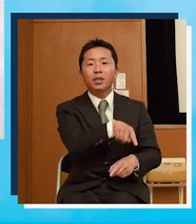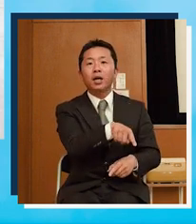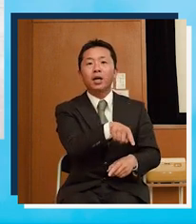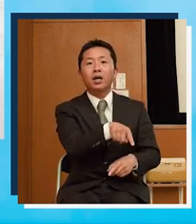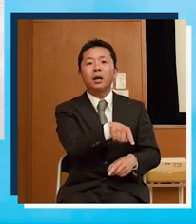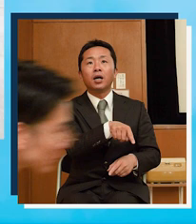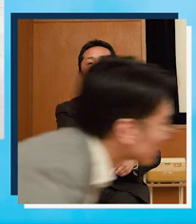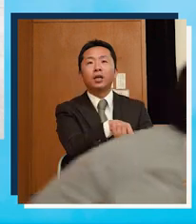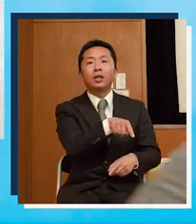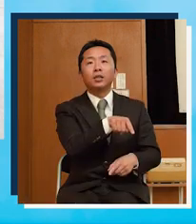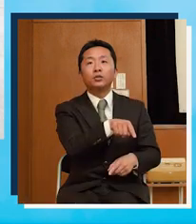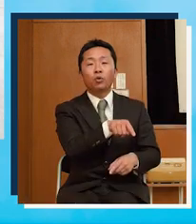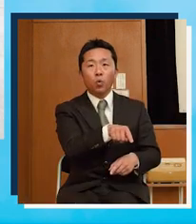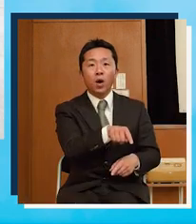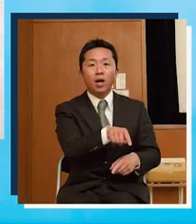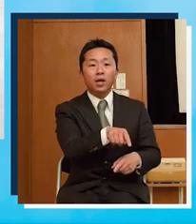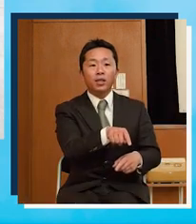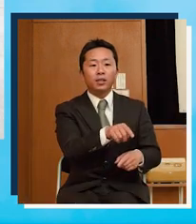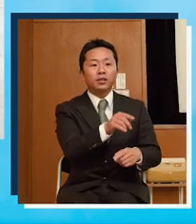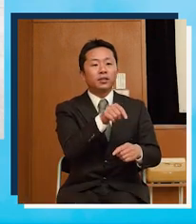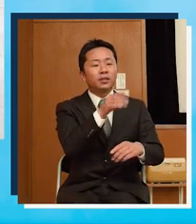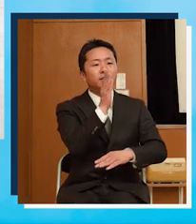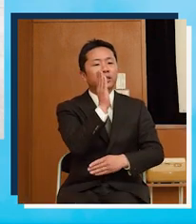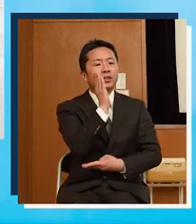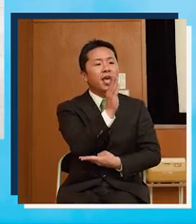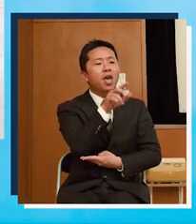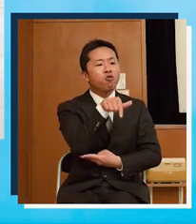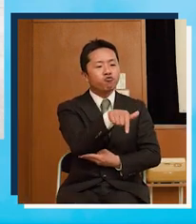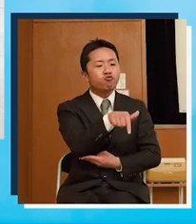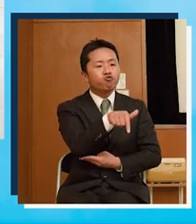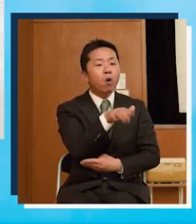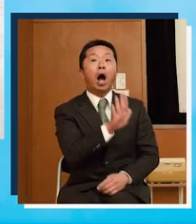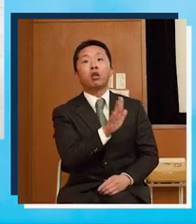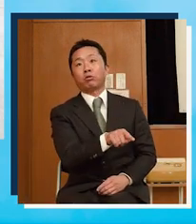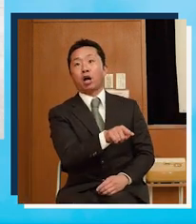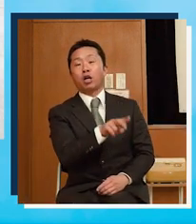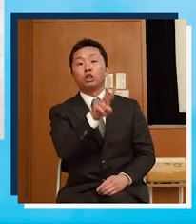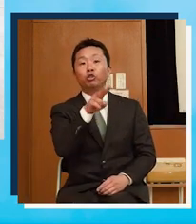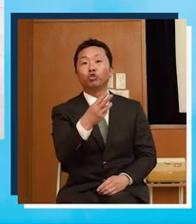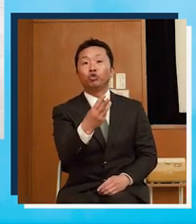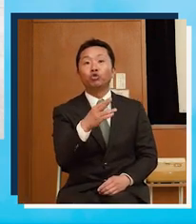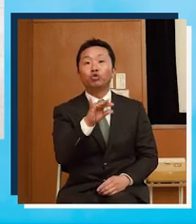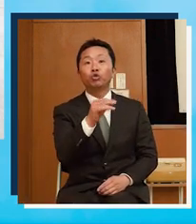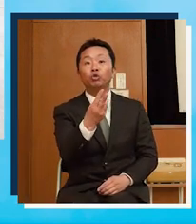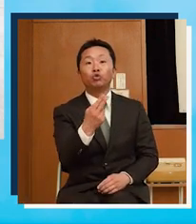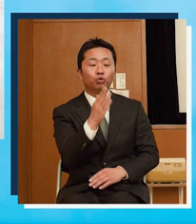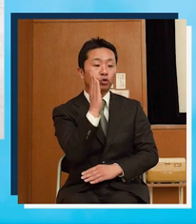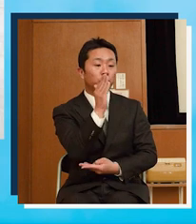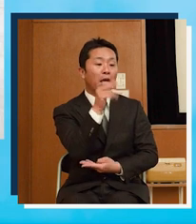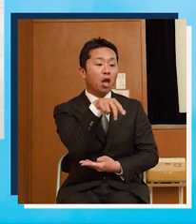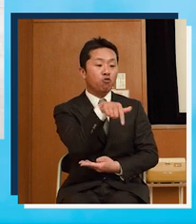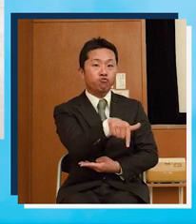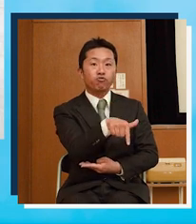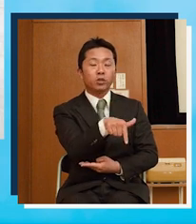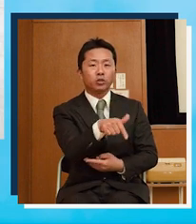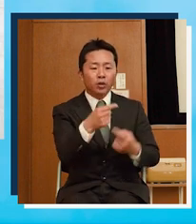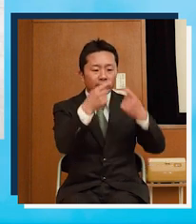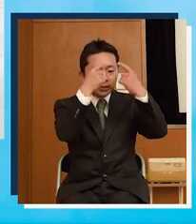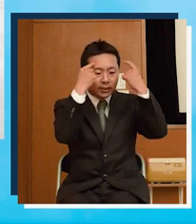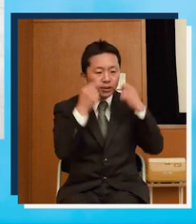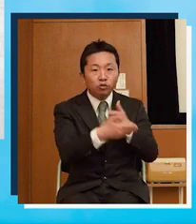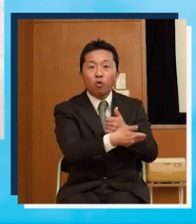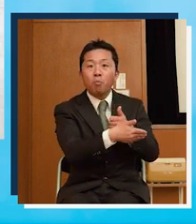自治がなかったかというとそうでなくて琉球政府というそういう形でですねあの沖縄の自治をま守っていくそう